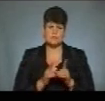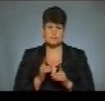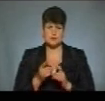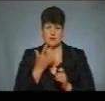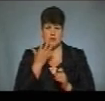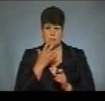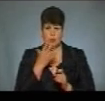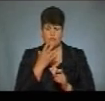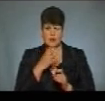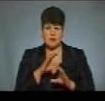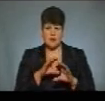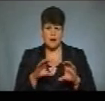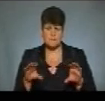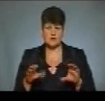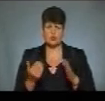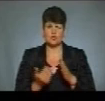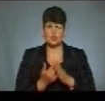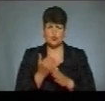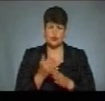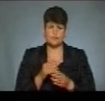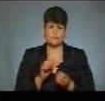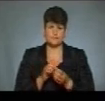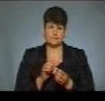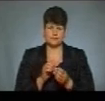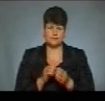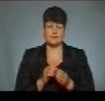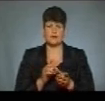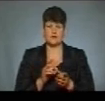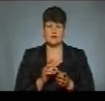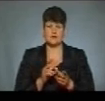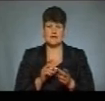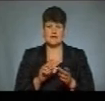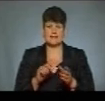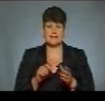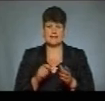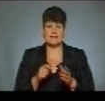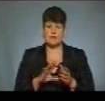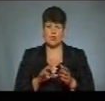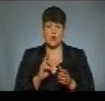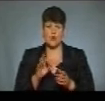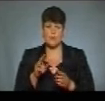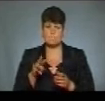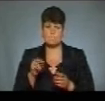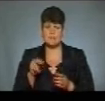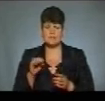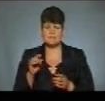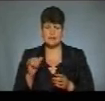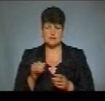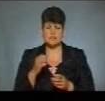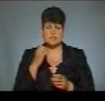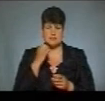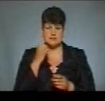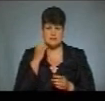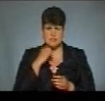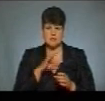камер, робляться нові нерухомі опори, заміна компенсаторів, бо стара траса відстояла вже 50 років, ніхто нічого зовсім